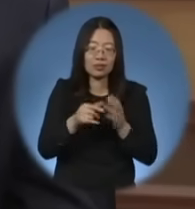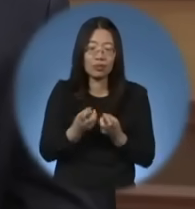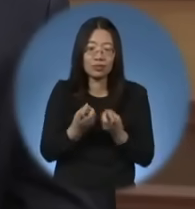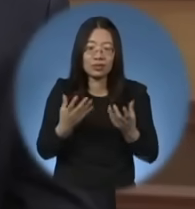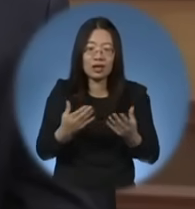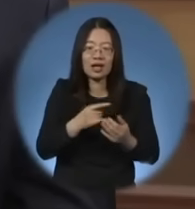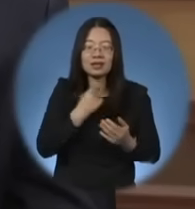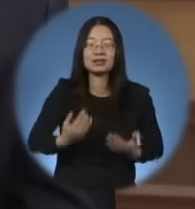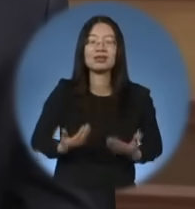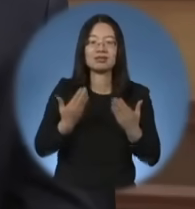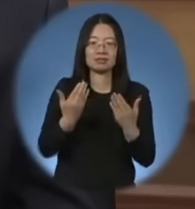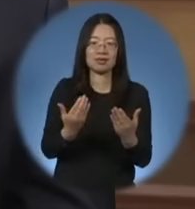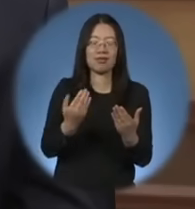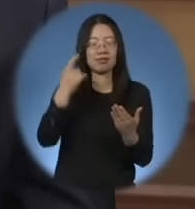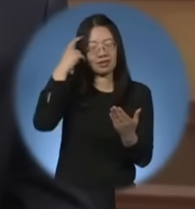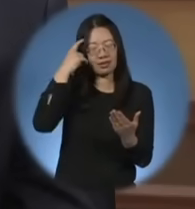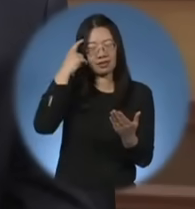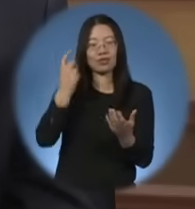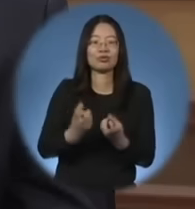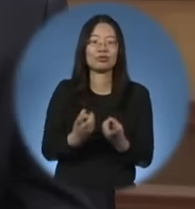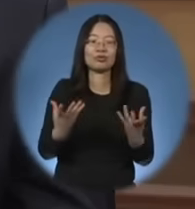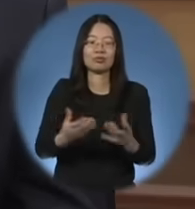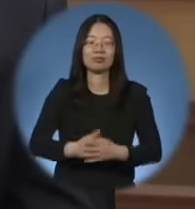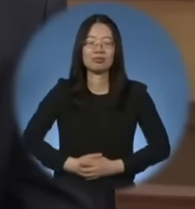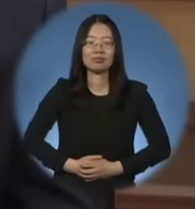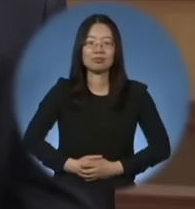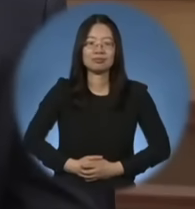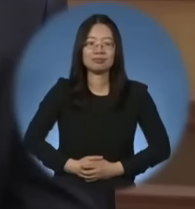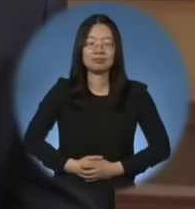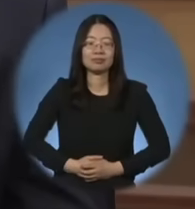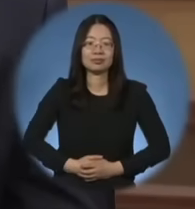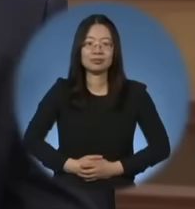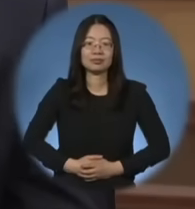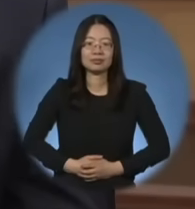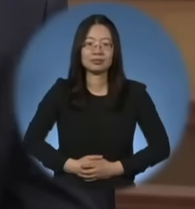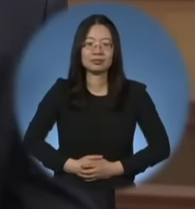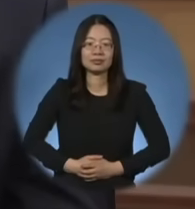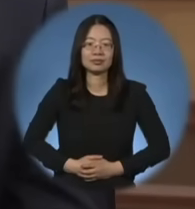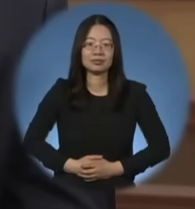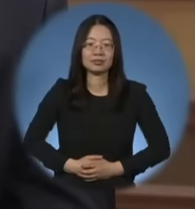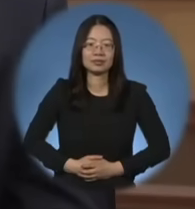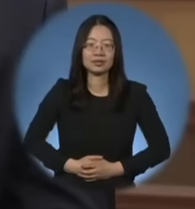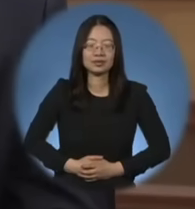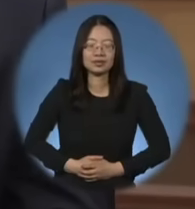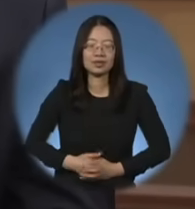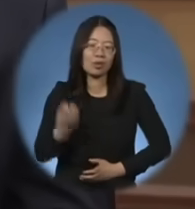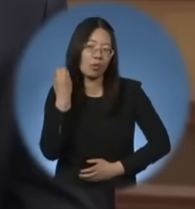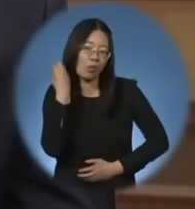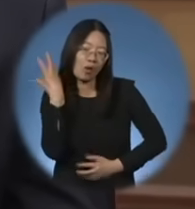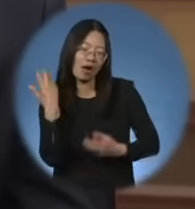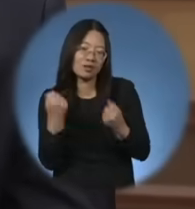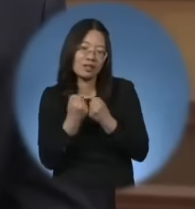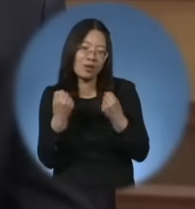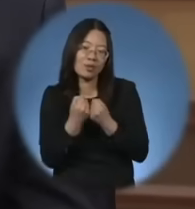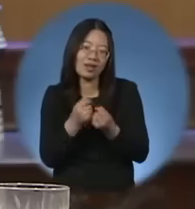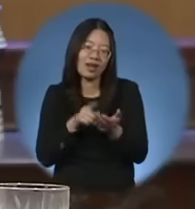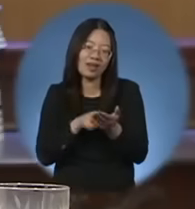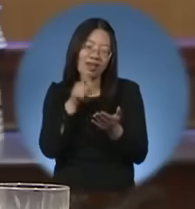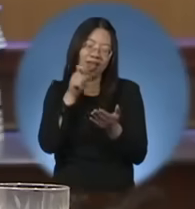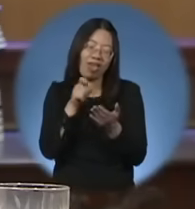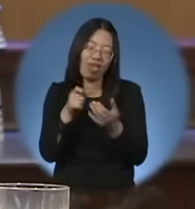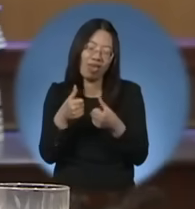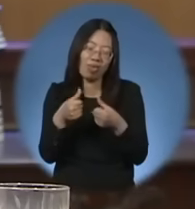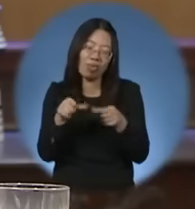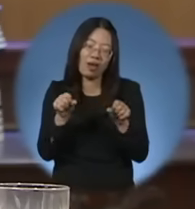없이 저 희생자이라고 생각할 수밖에 없어요 또한 저 코래 싸움에 세가